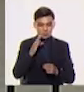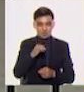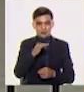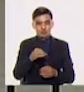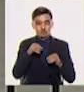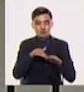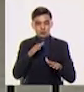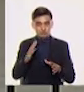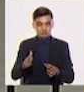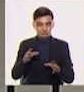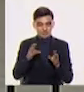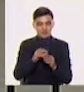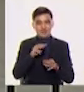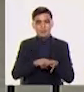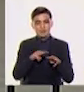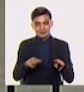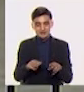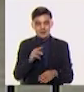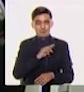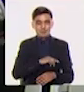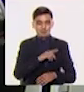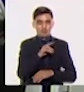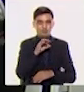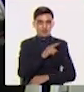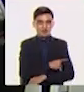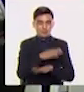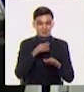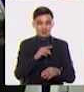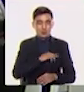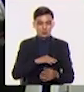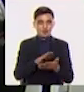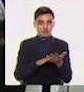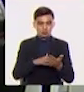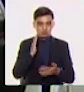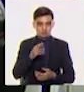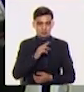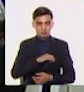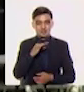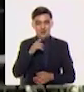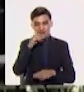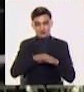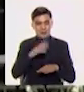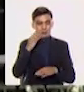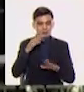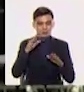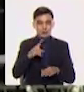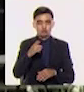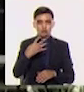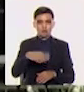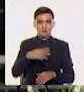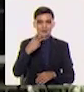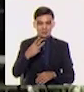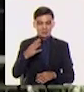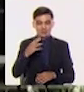шешім қабылданбақ. Сондай-ақ министр аурухананың жұмысын қалпына келтіруді тапсырған. Алматы әкімдігі көп күттірмей 1 маусымға дейін 143 медициналық